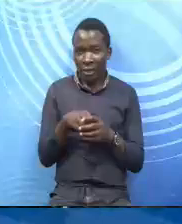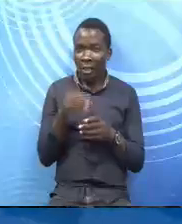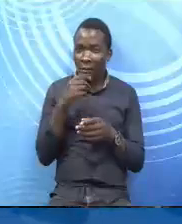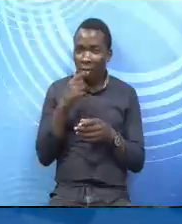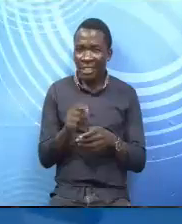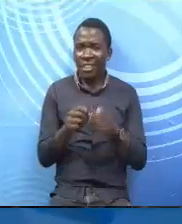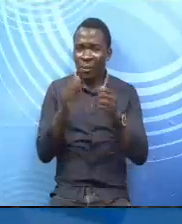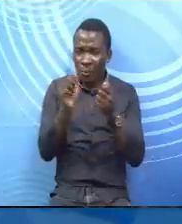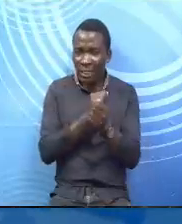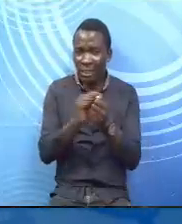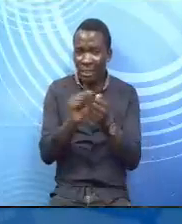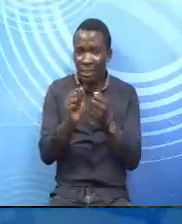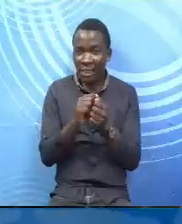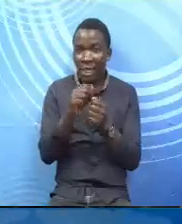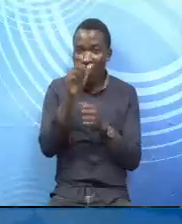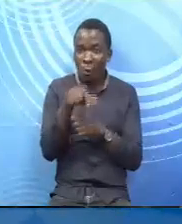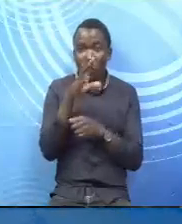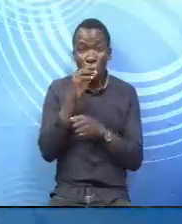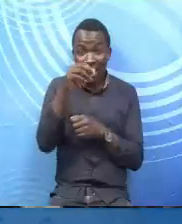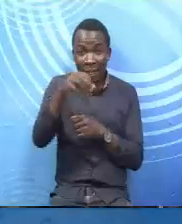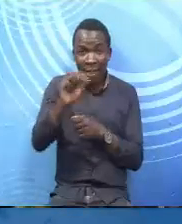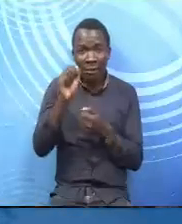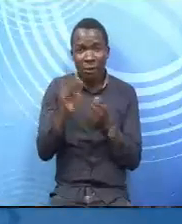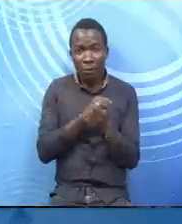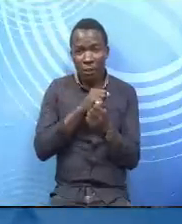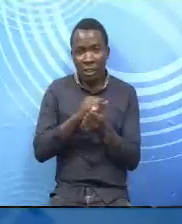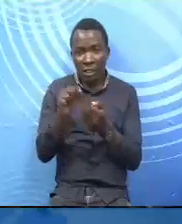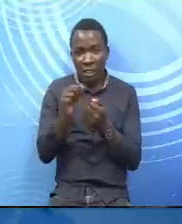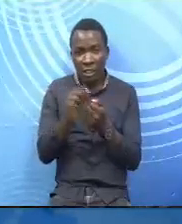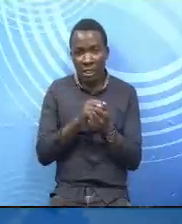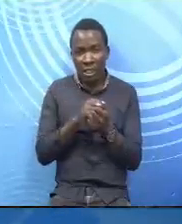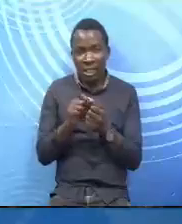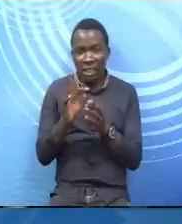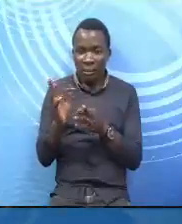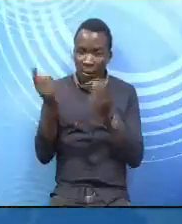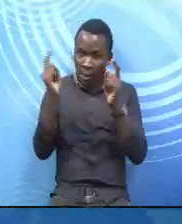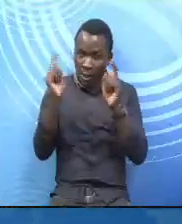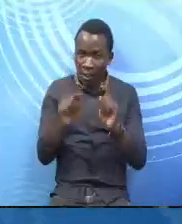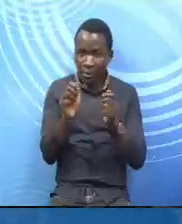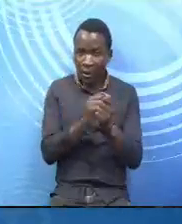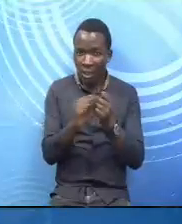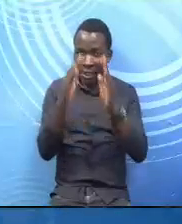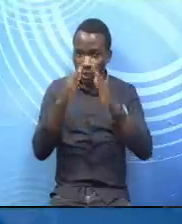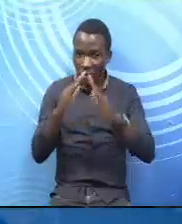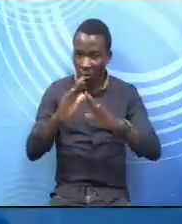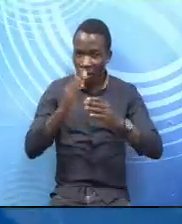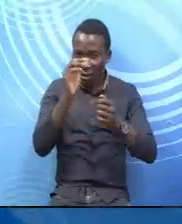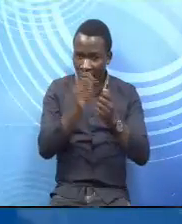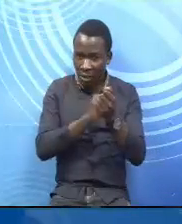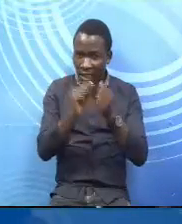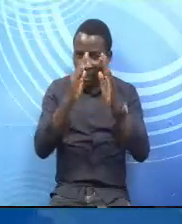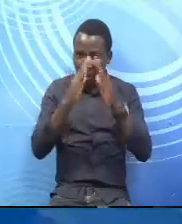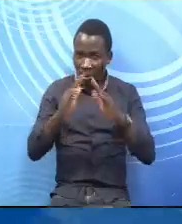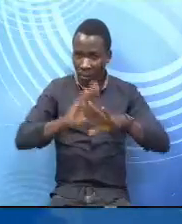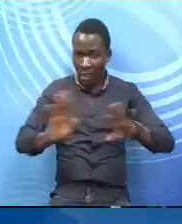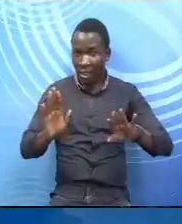turabisenya ngo ntiyagira n'uvuga ngo nawe tumusenye nibwo aramubwira ntiba uri wazanywe no gusenya inzu senya inzu niba wazanywe no gusenya abantu icyo